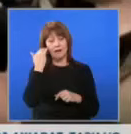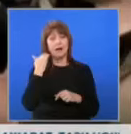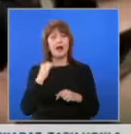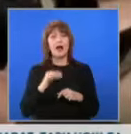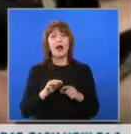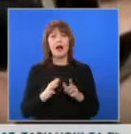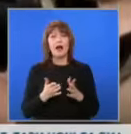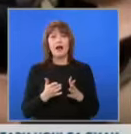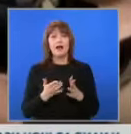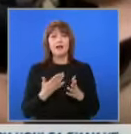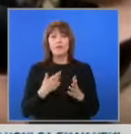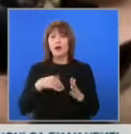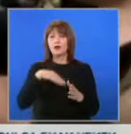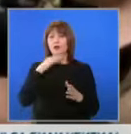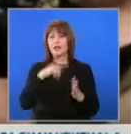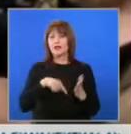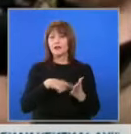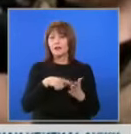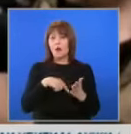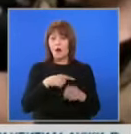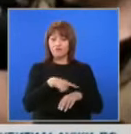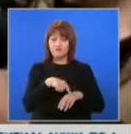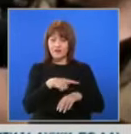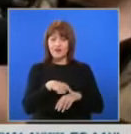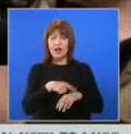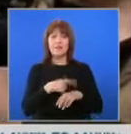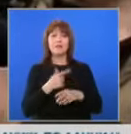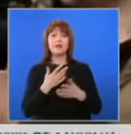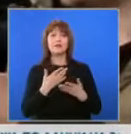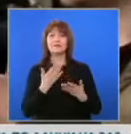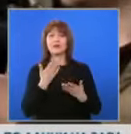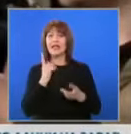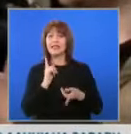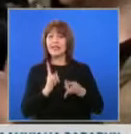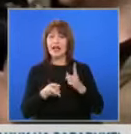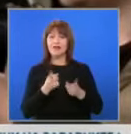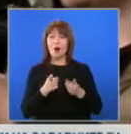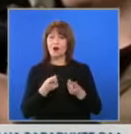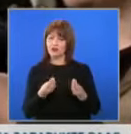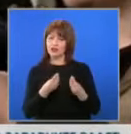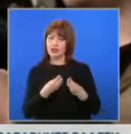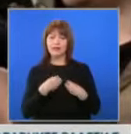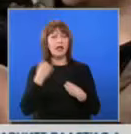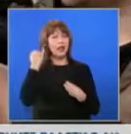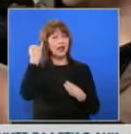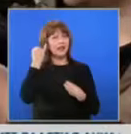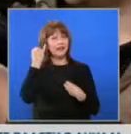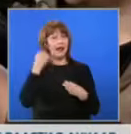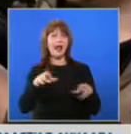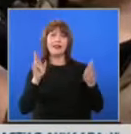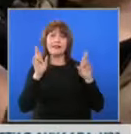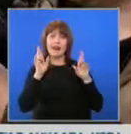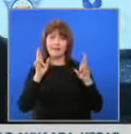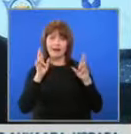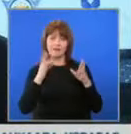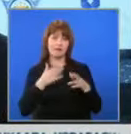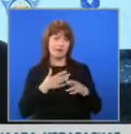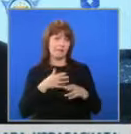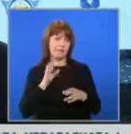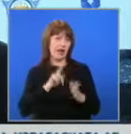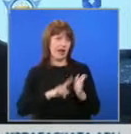Така достатъчно време има треньора да поработи с отбора, да наложи някои свои идеи, макар че времето все пак е кратко. И се надявам да постигнем едни позитивни